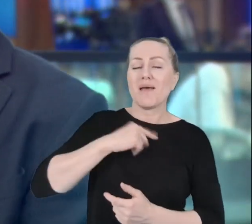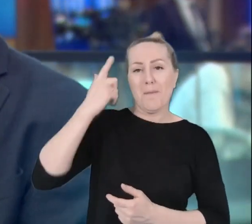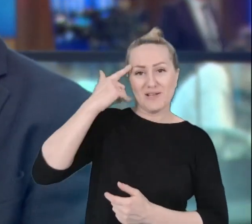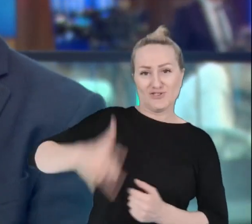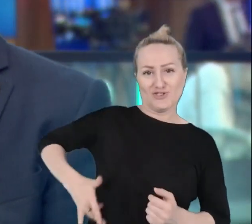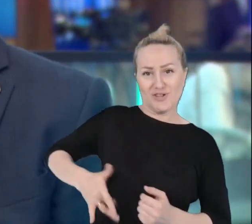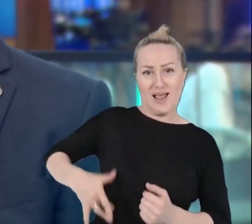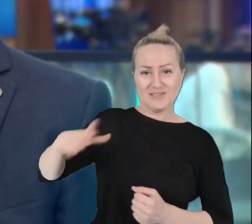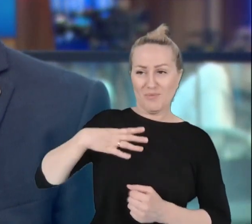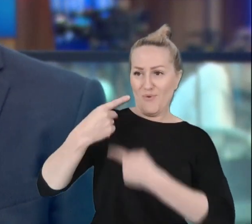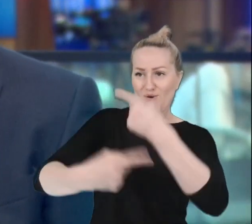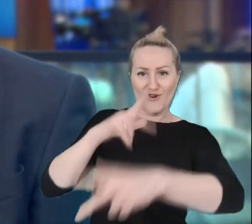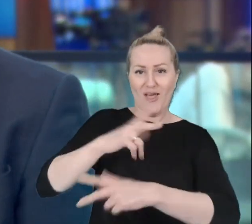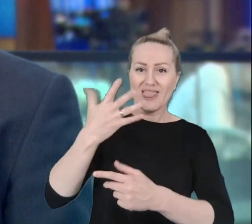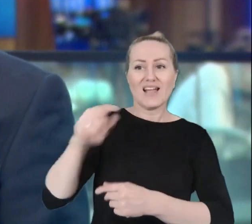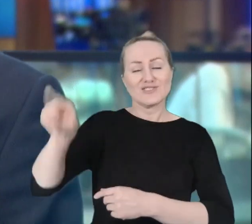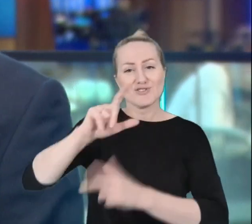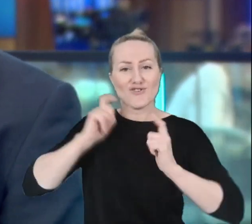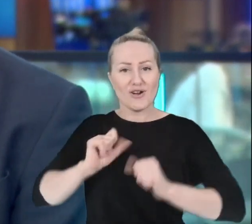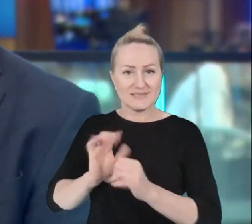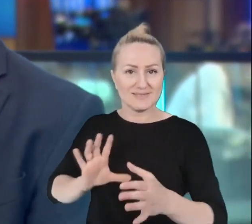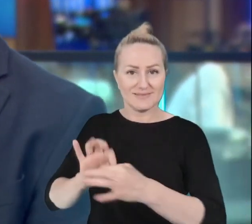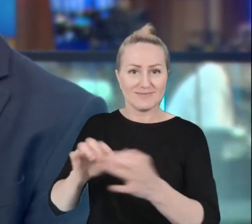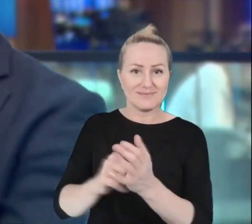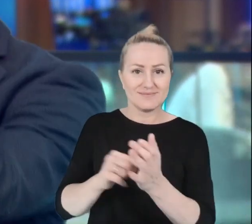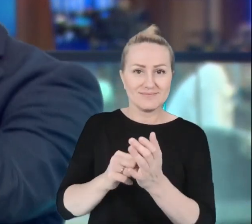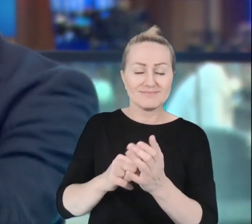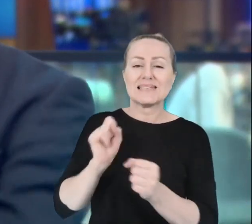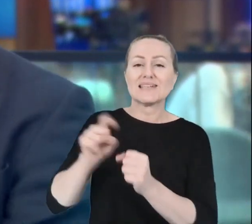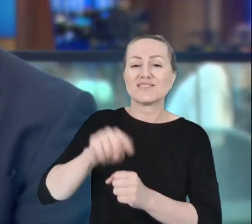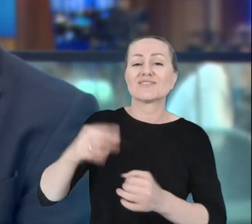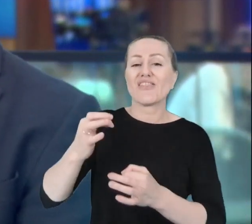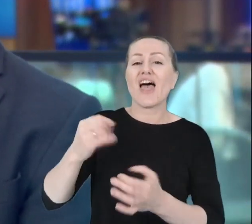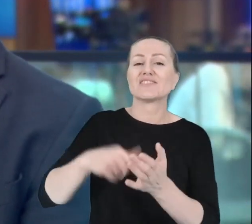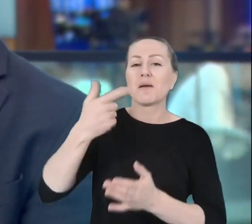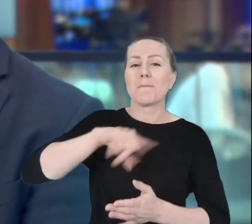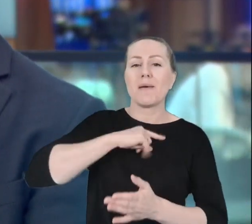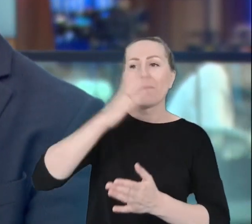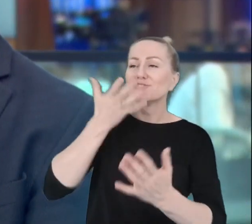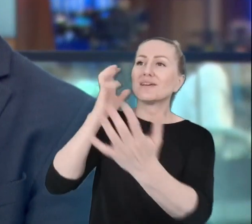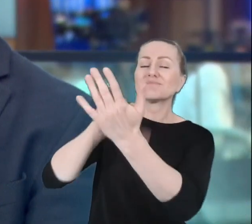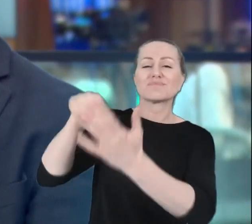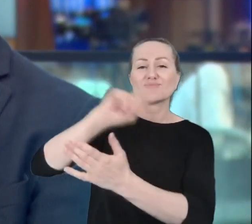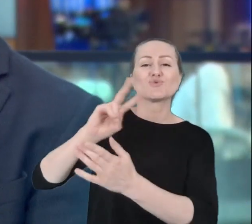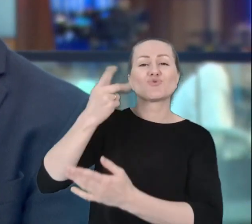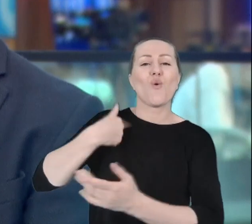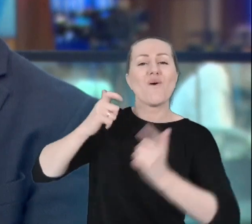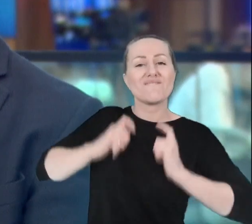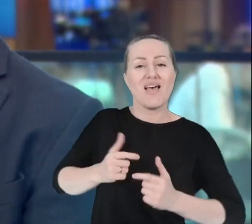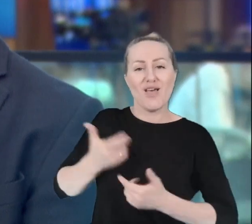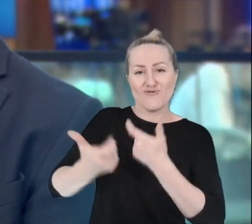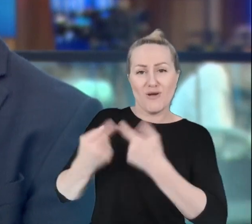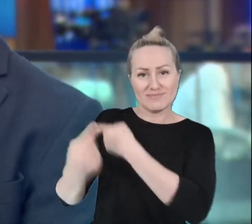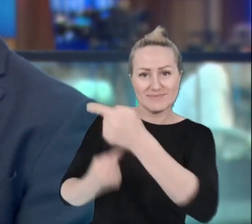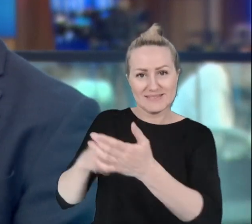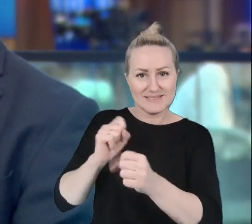sobie potomków szlacheckich. Teraz będziemy wieszać pewnie portrety chłopskie i tak dalej. Ale tak, naprawdę